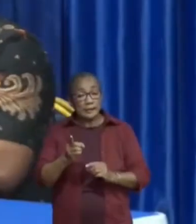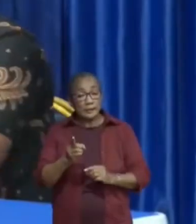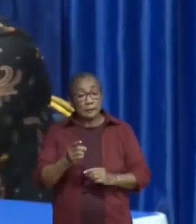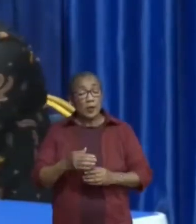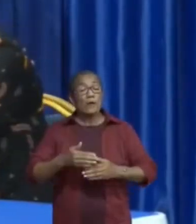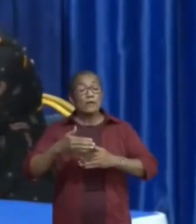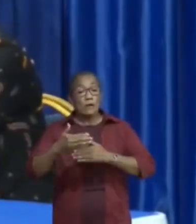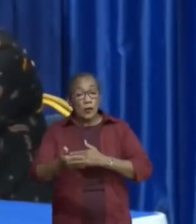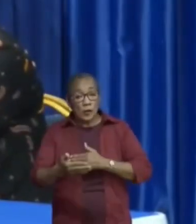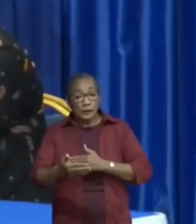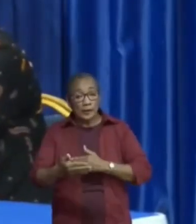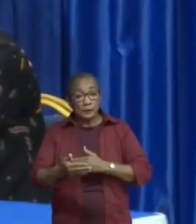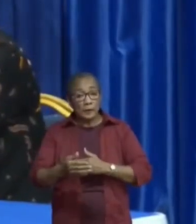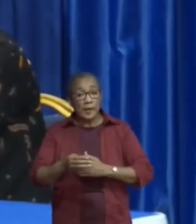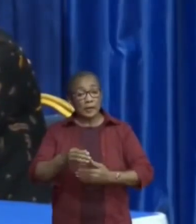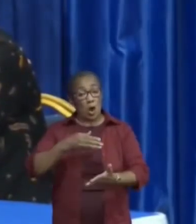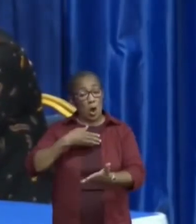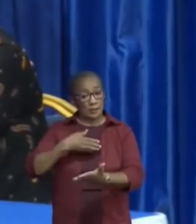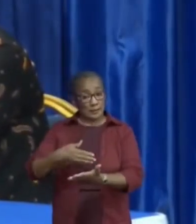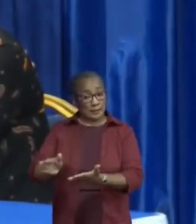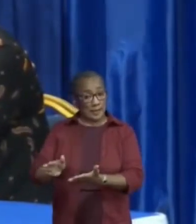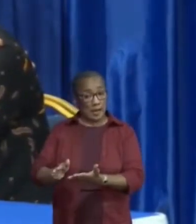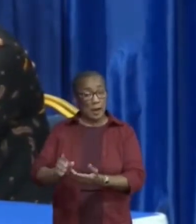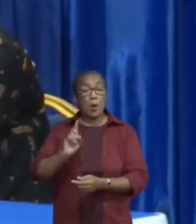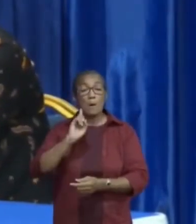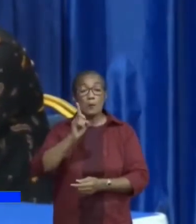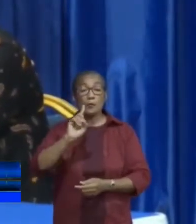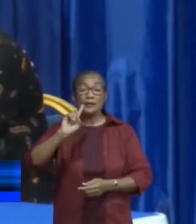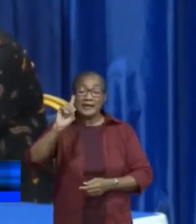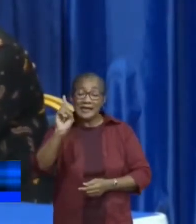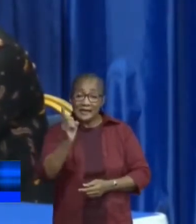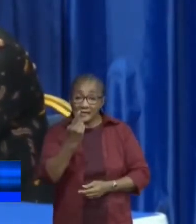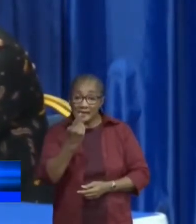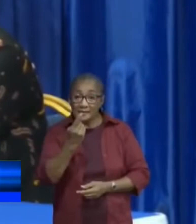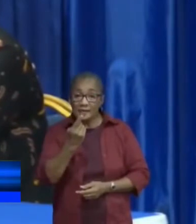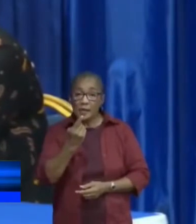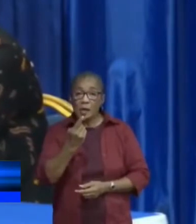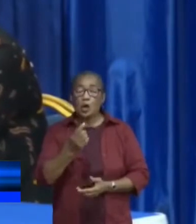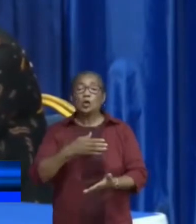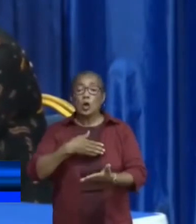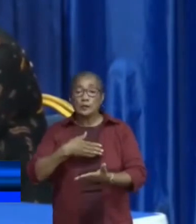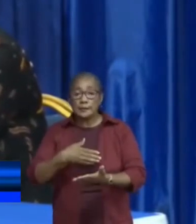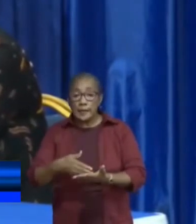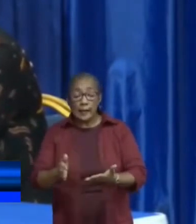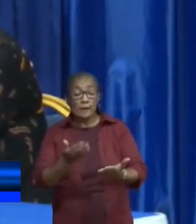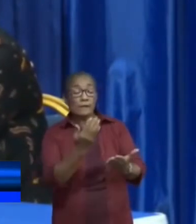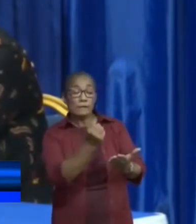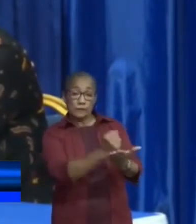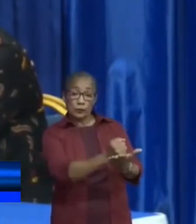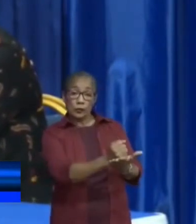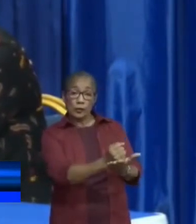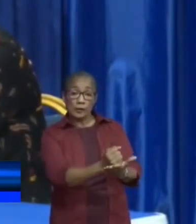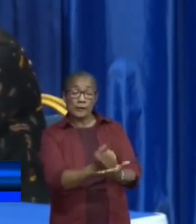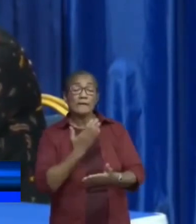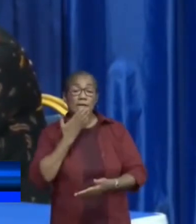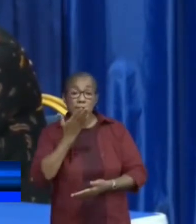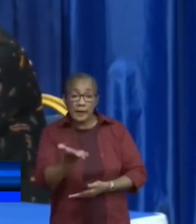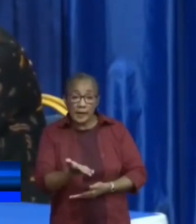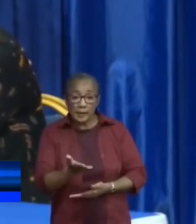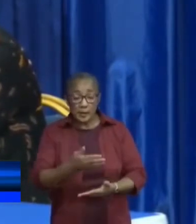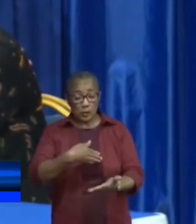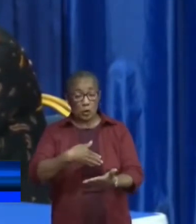Voordat men overgaat tot ontslag, dient er eerst een ontslagvergunning aangevraagd te worden bij de ontslagcommissie.